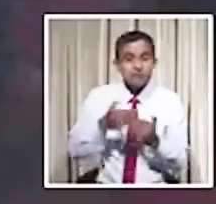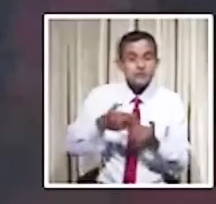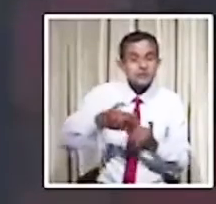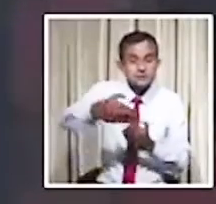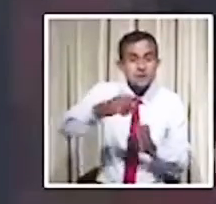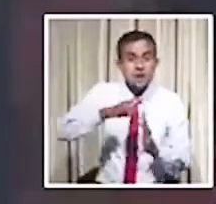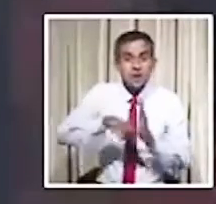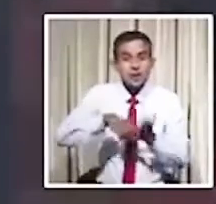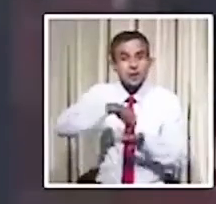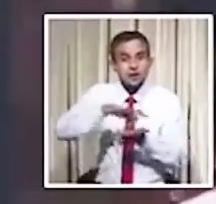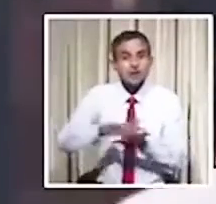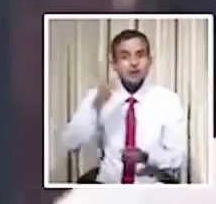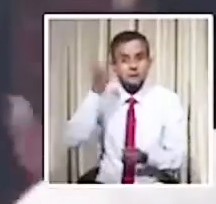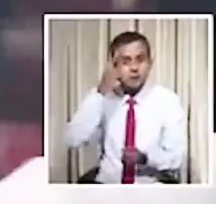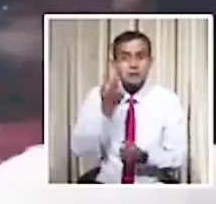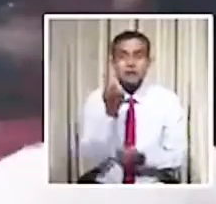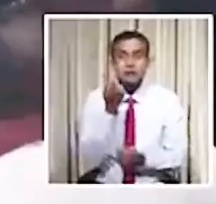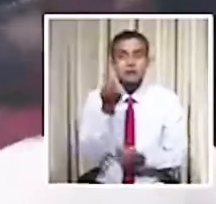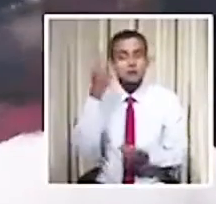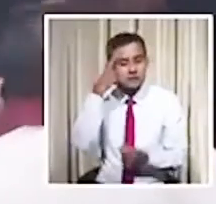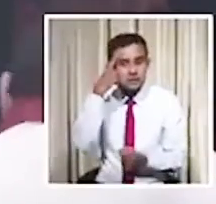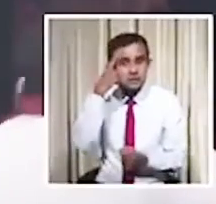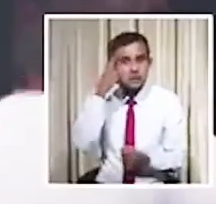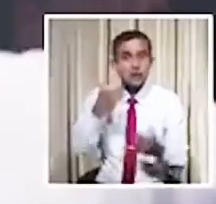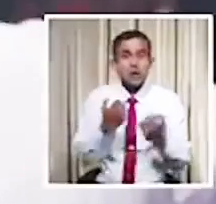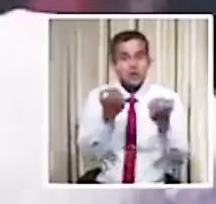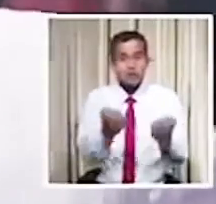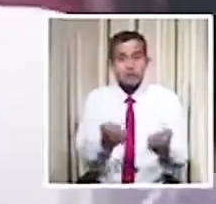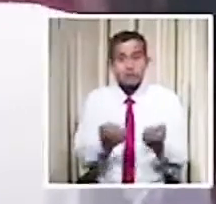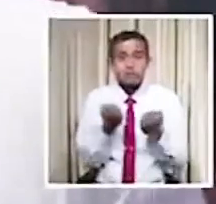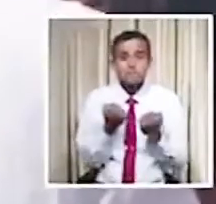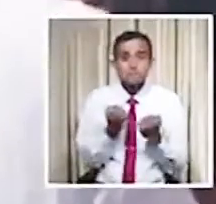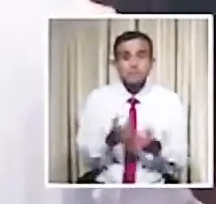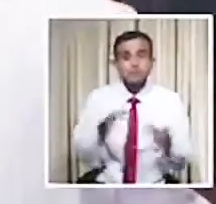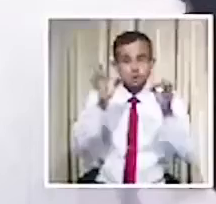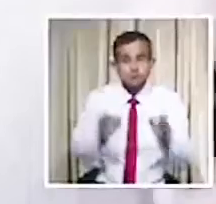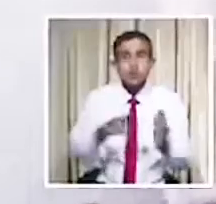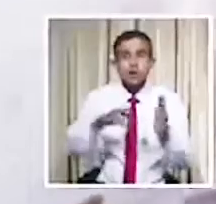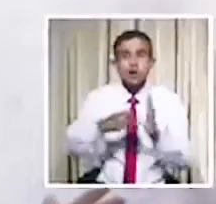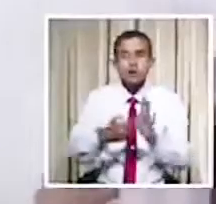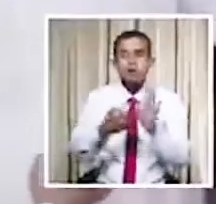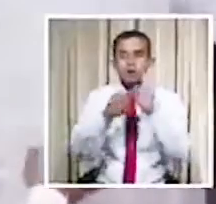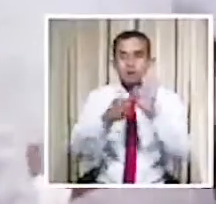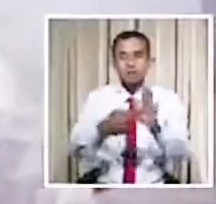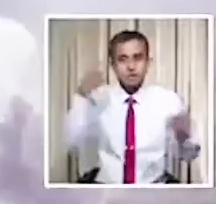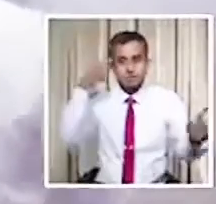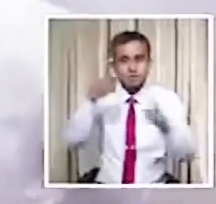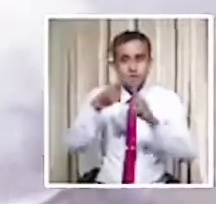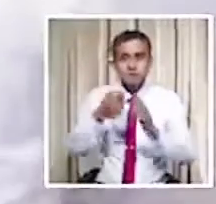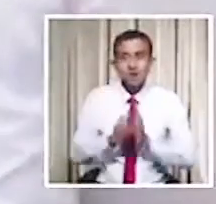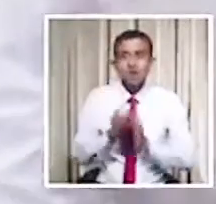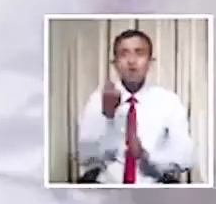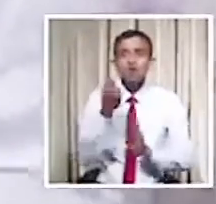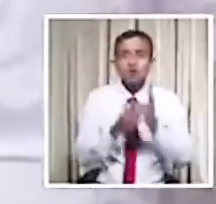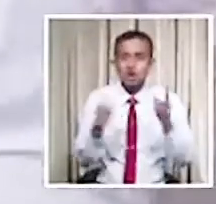உள்ளன. உள்நாட்டு வரிகள், கலால் வரி, சுங்கப்பிரிவின் ஊடாக கிடைக்கும் வரி, இவை அனைத்துமே பாரிய பின்னடைவுகளை சந்தித்துள்ளன. இதனை நாம் அனைவரும்